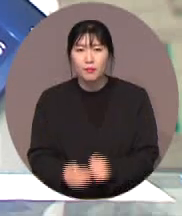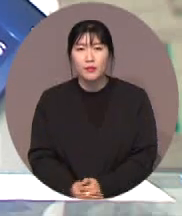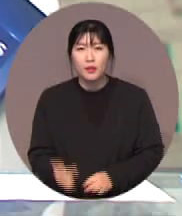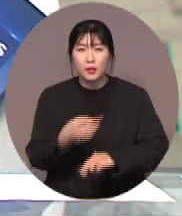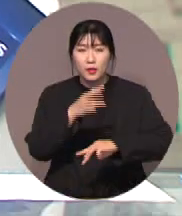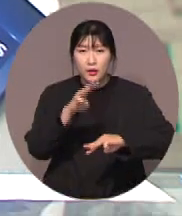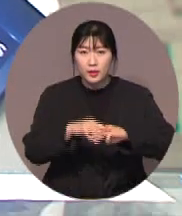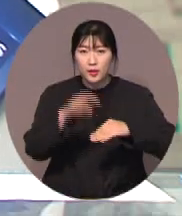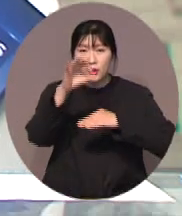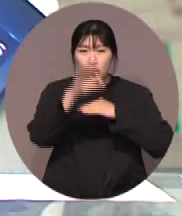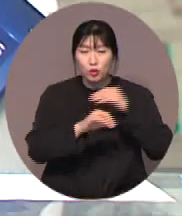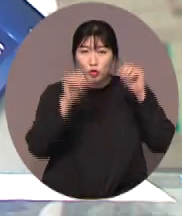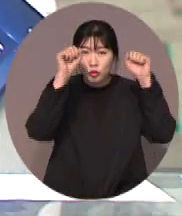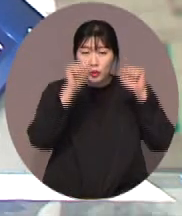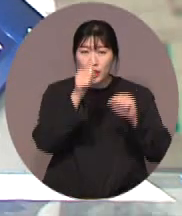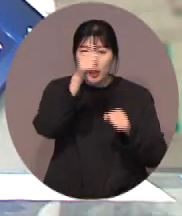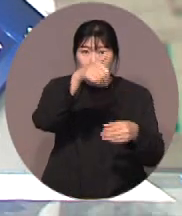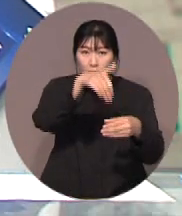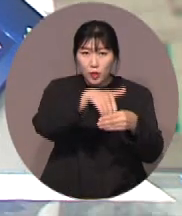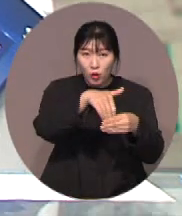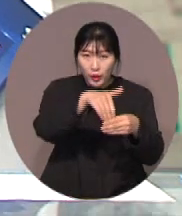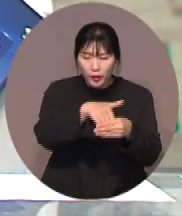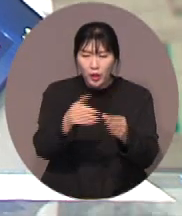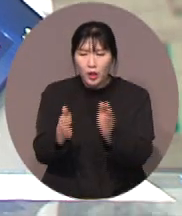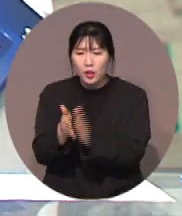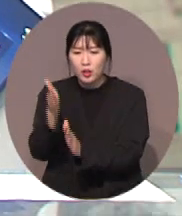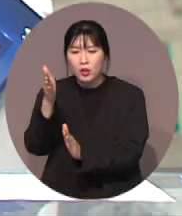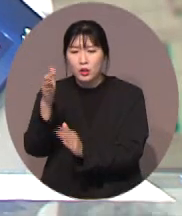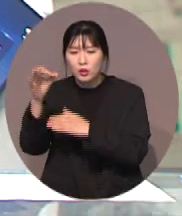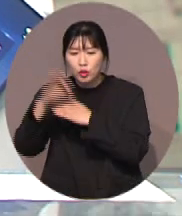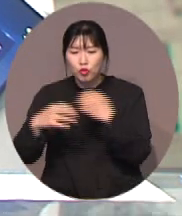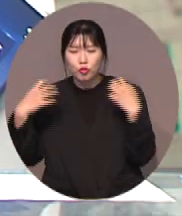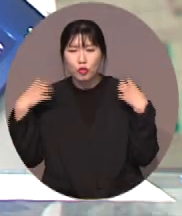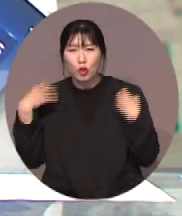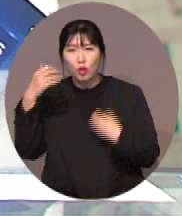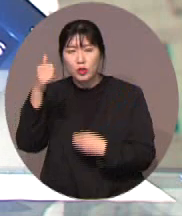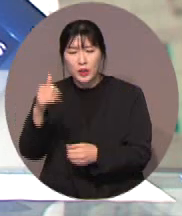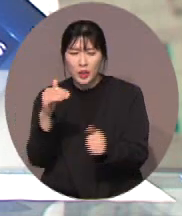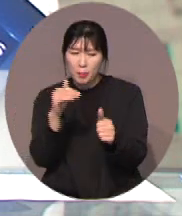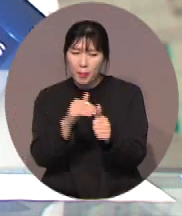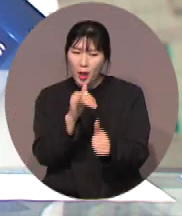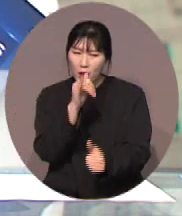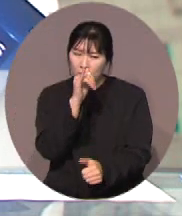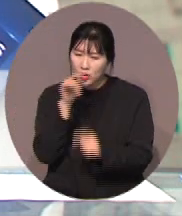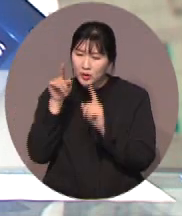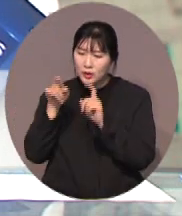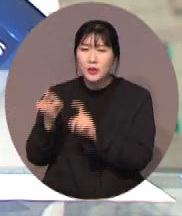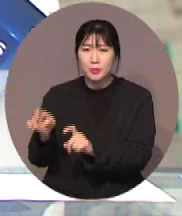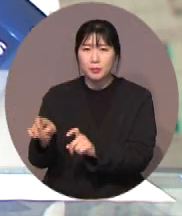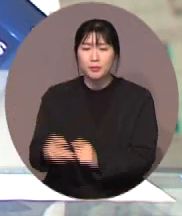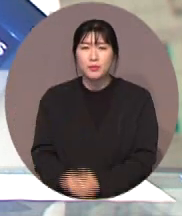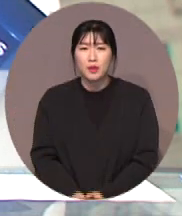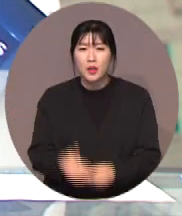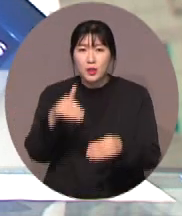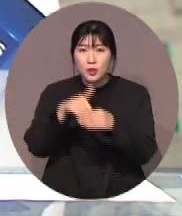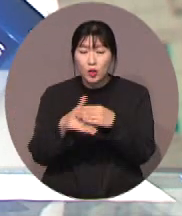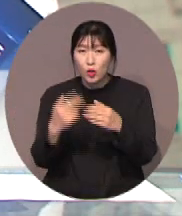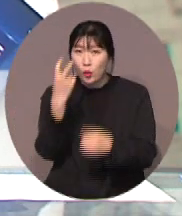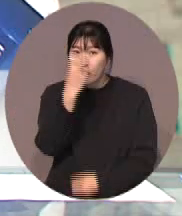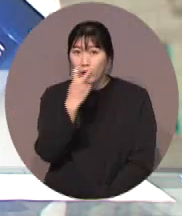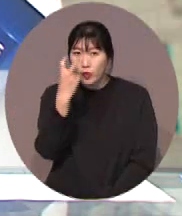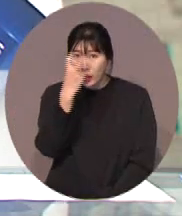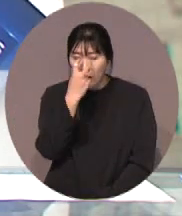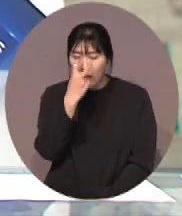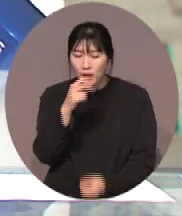대전시 서구 체육회장 선거에 지자체장이 개입했다는 의혹이 정치 쟁점으로 번지는 가운데 선거관리위원회가